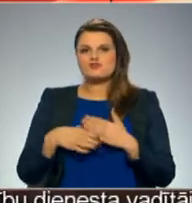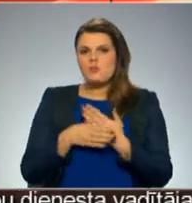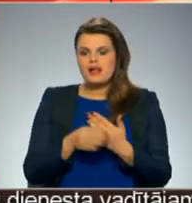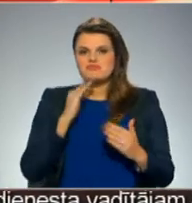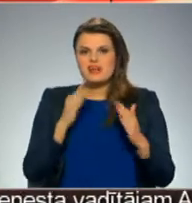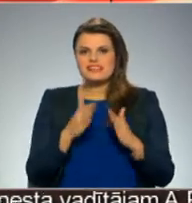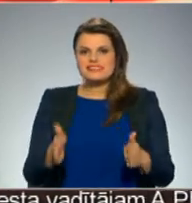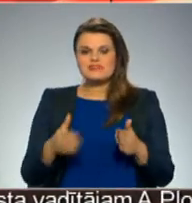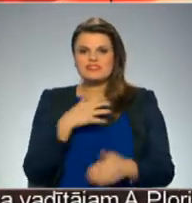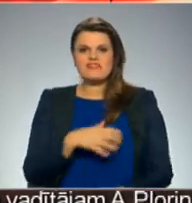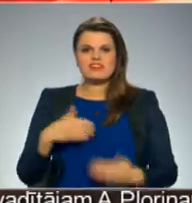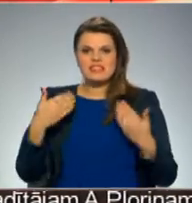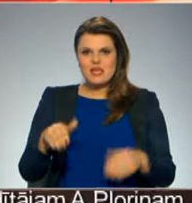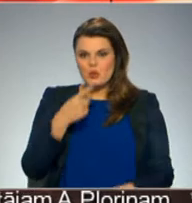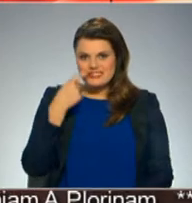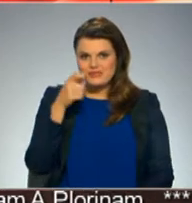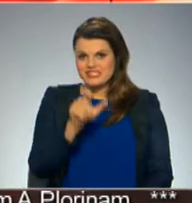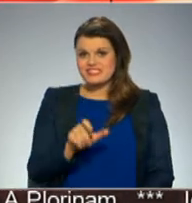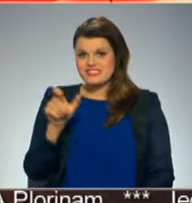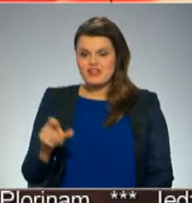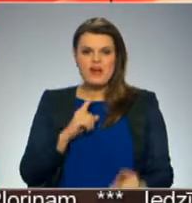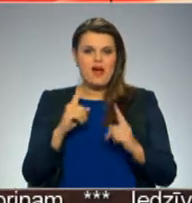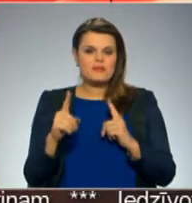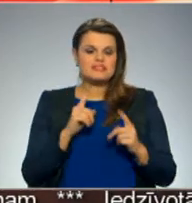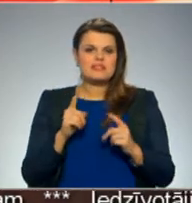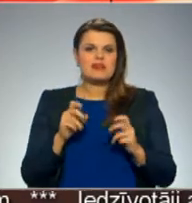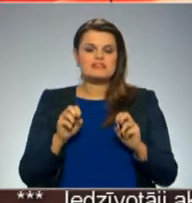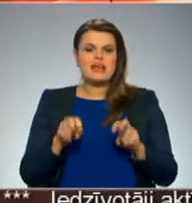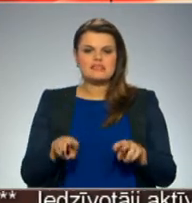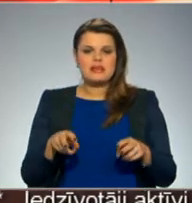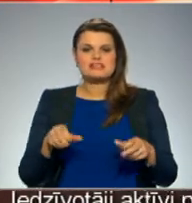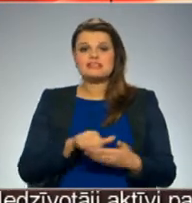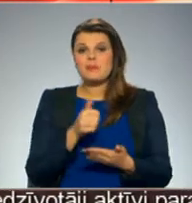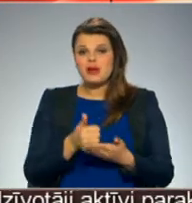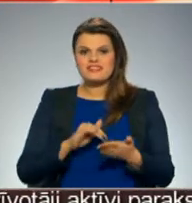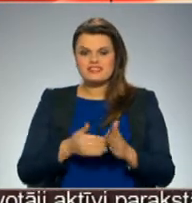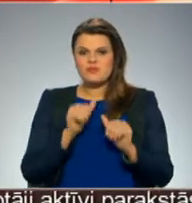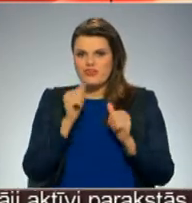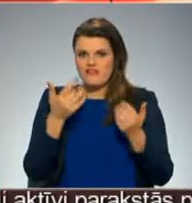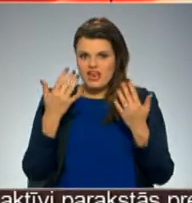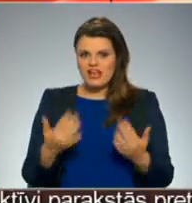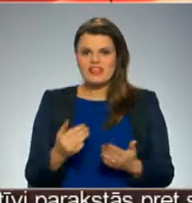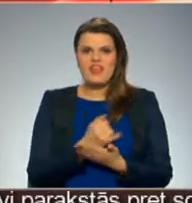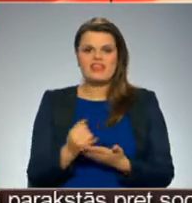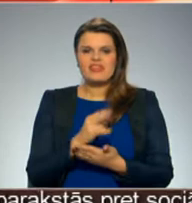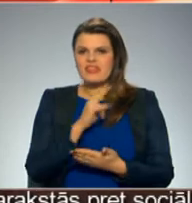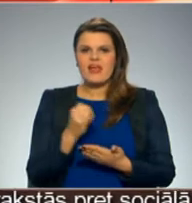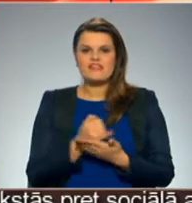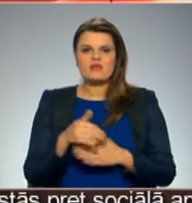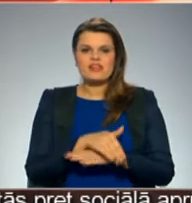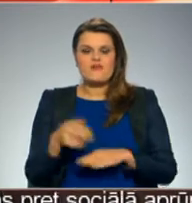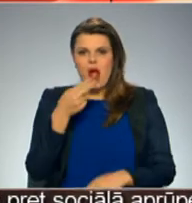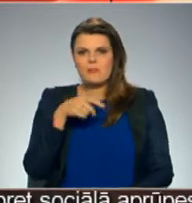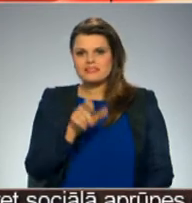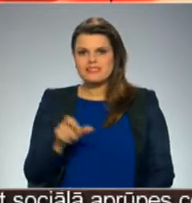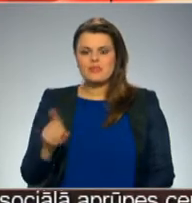Rēzeknes slimnīcā bijusi vajadzīga jau 100 cilvēkiem. Administratīvās inspekcijas pārstāvja situāciju nespēja atrisināt netīrīto ietvi apsaimniekotāji